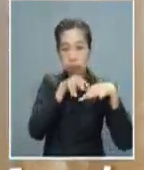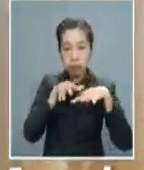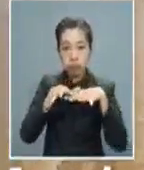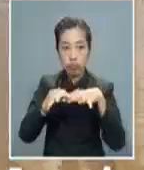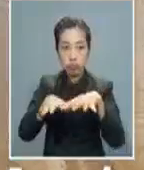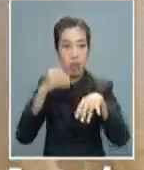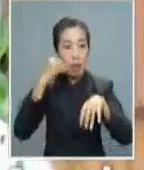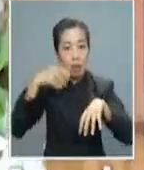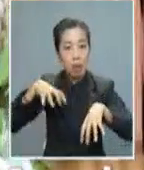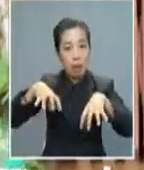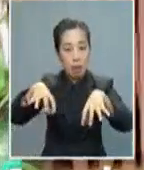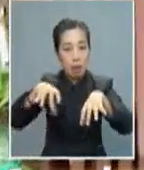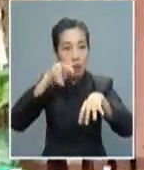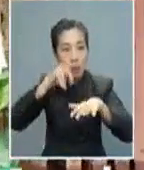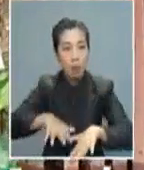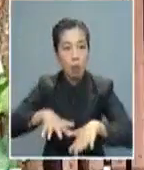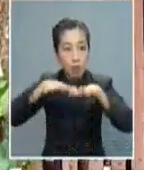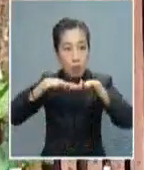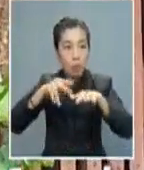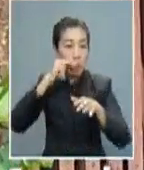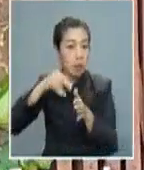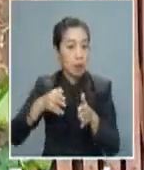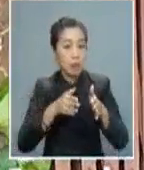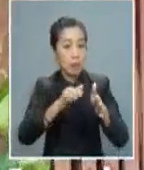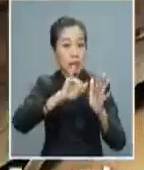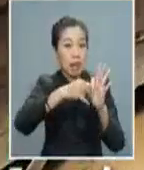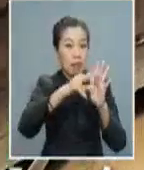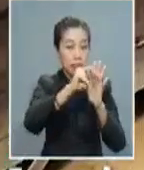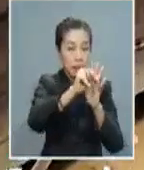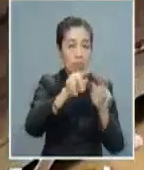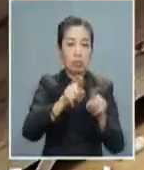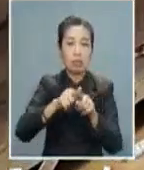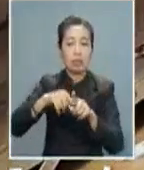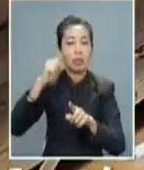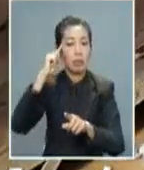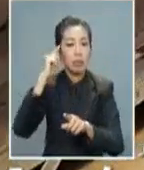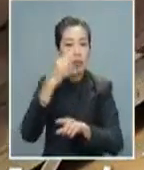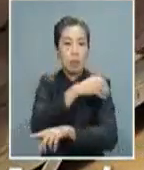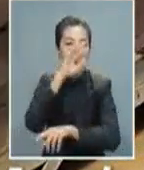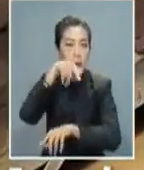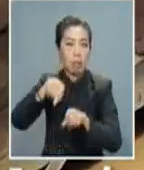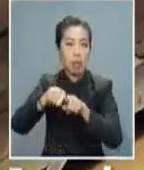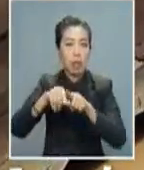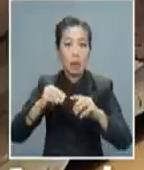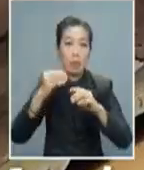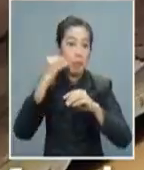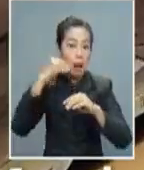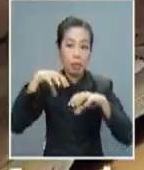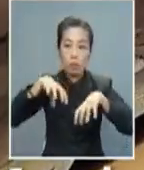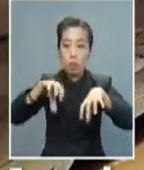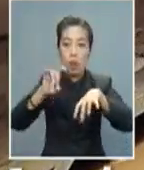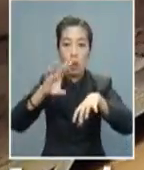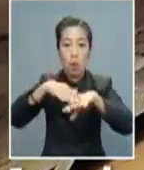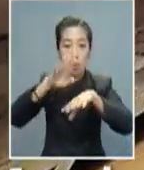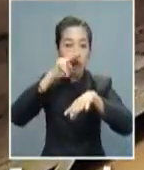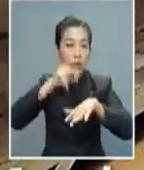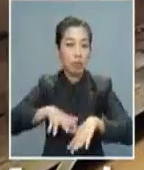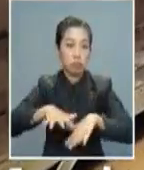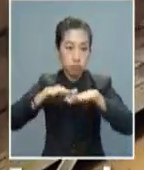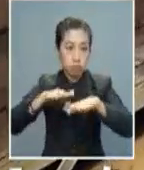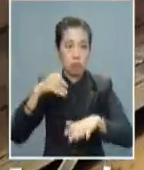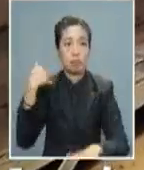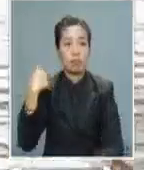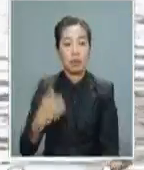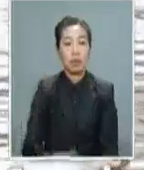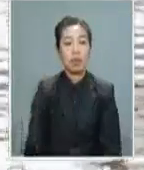ฎรรวมถึงร้านค้าริมฝั่งน้ำจันนะคะรวมถึงตลาดนวลจันในเขตเทศบาลตำบลแม่จันแล้วกว่า100หลังคาเรือนค่ะทาง